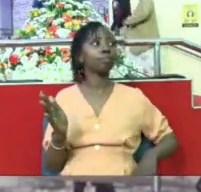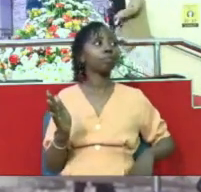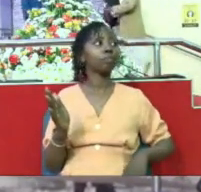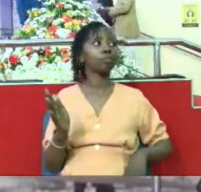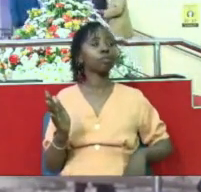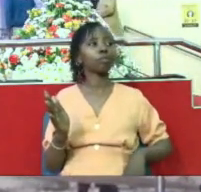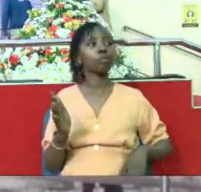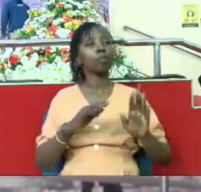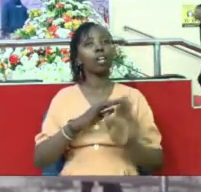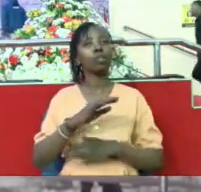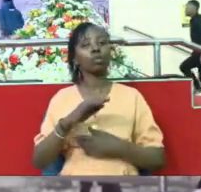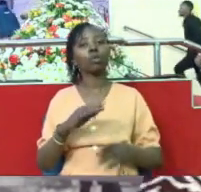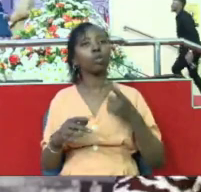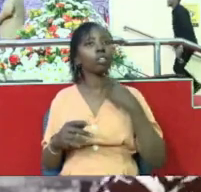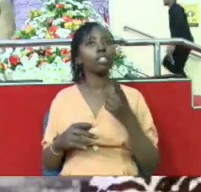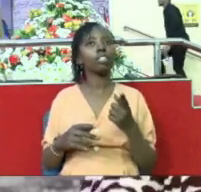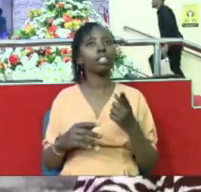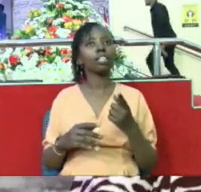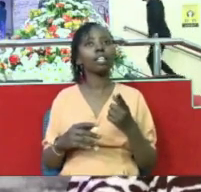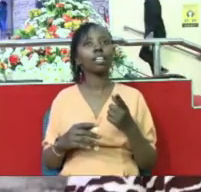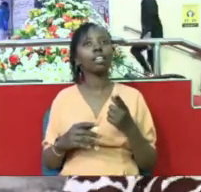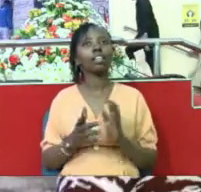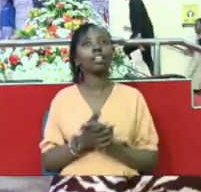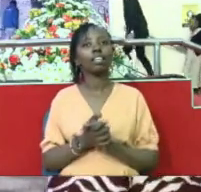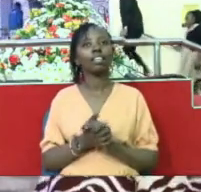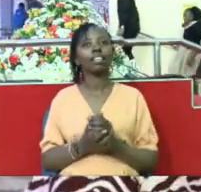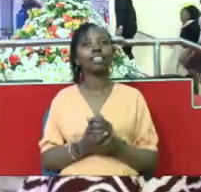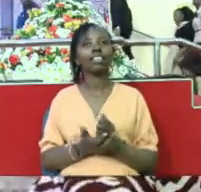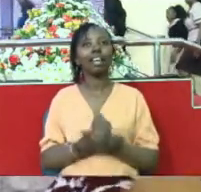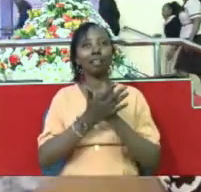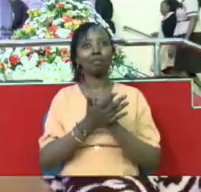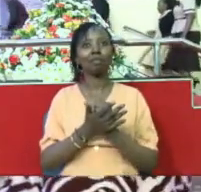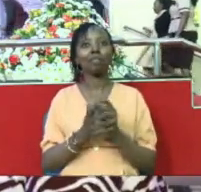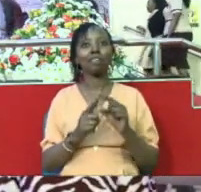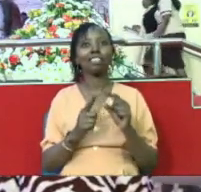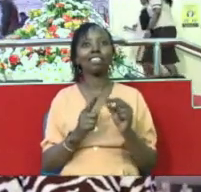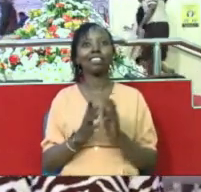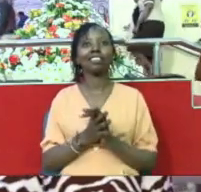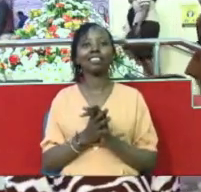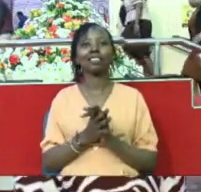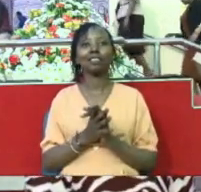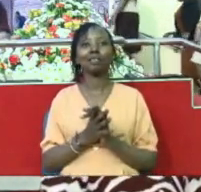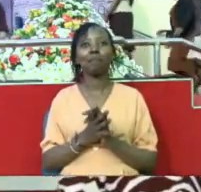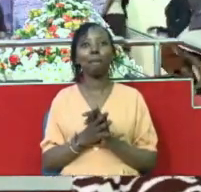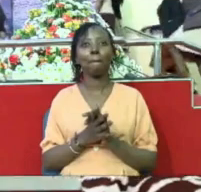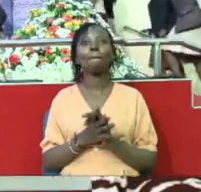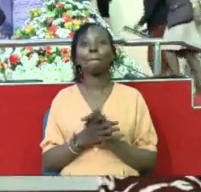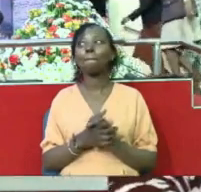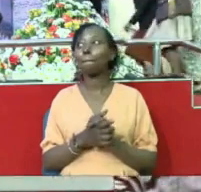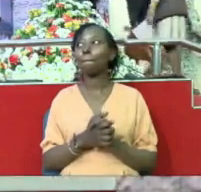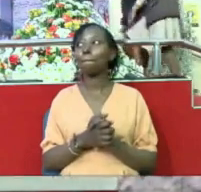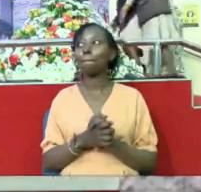Hallelujah. Inasema, pass me not. Oh, gentle Savior. Mungu mukosi wangu. And then I'll